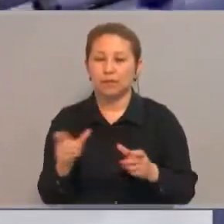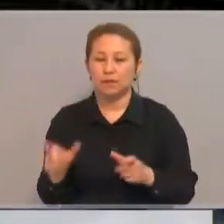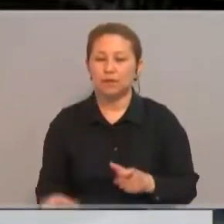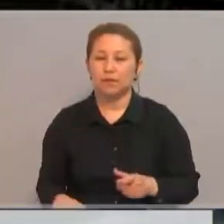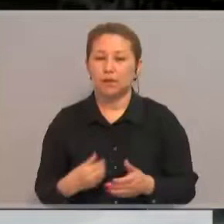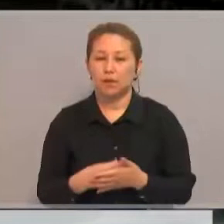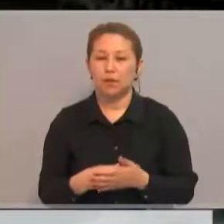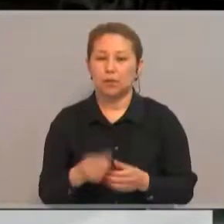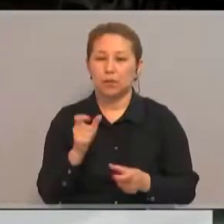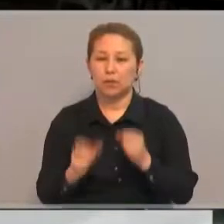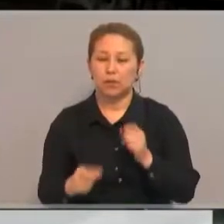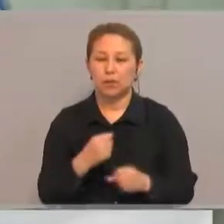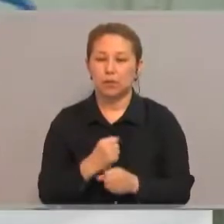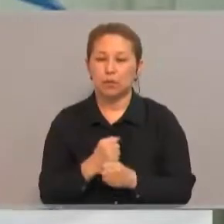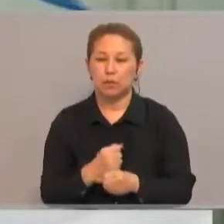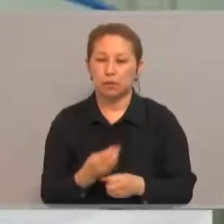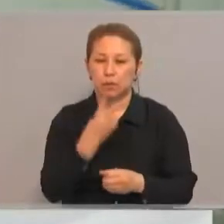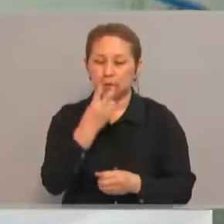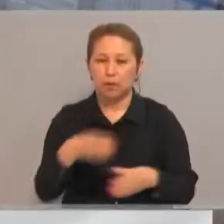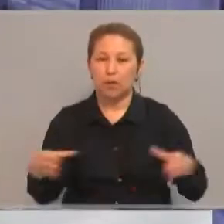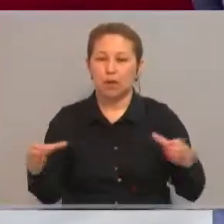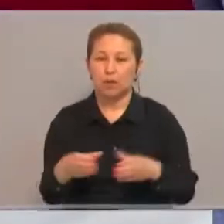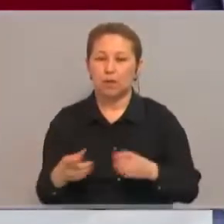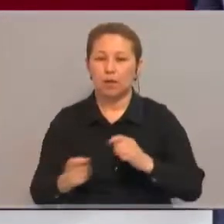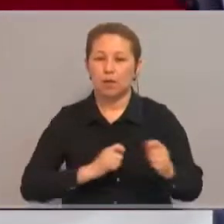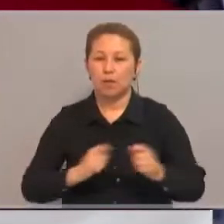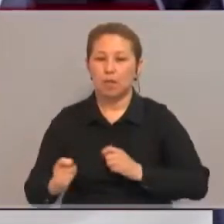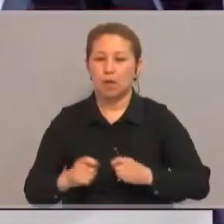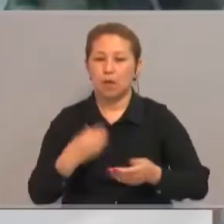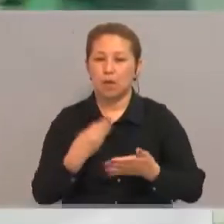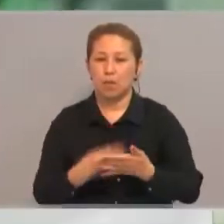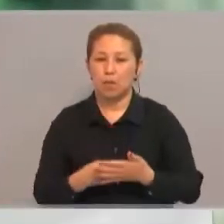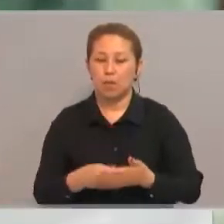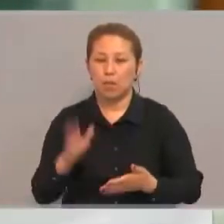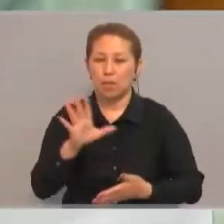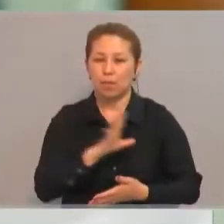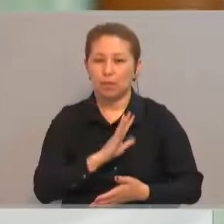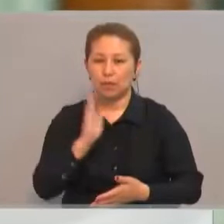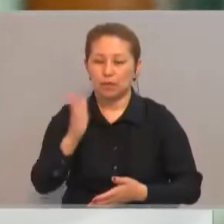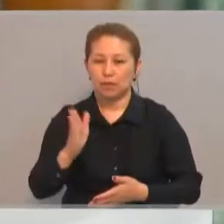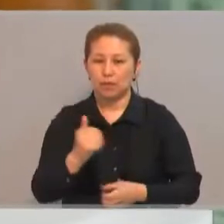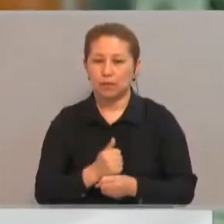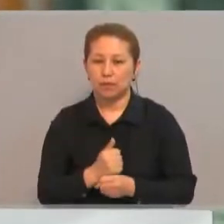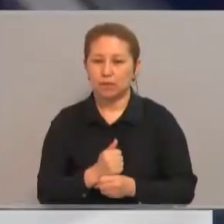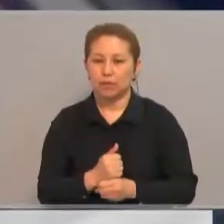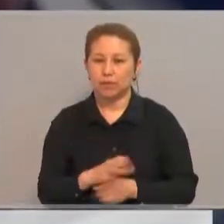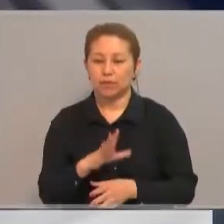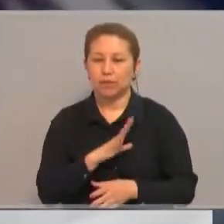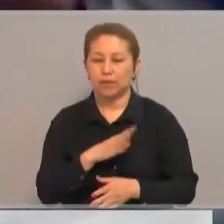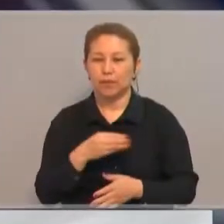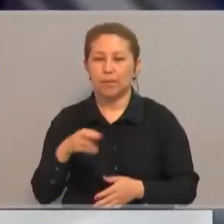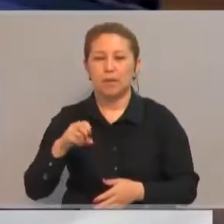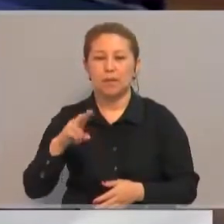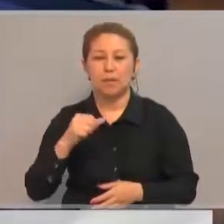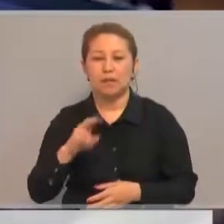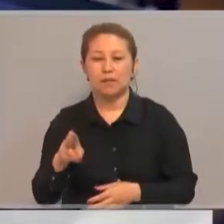индустриальной зоне планируется размещение производственных компаний по производству трансформаторов, полиэтиленовых труб, утеплителей,